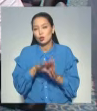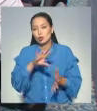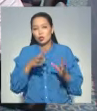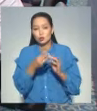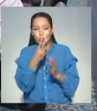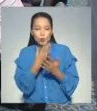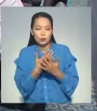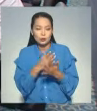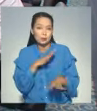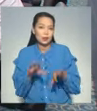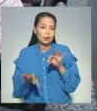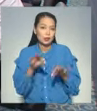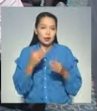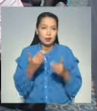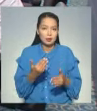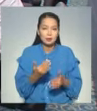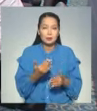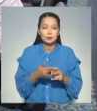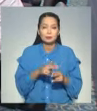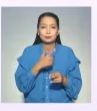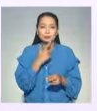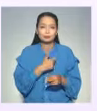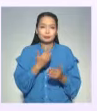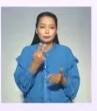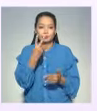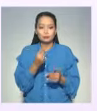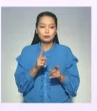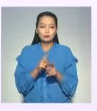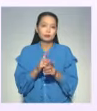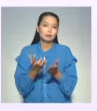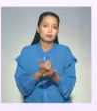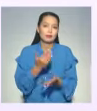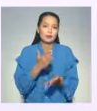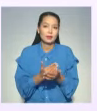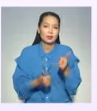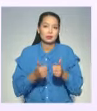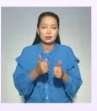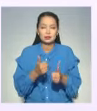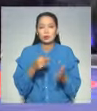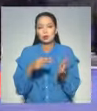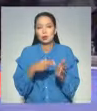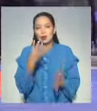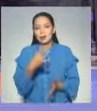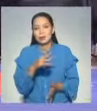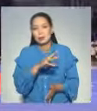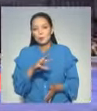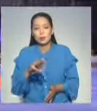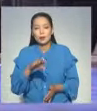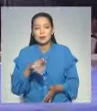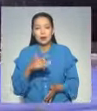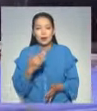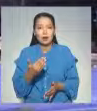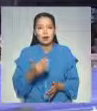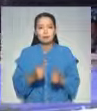нәтиже көрсетті. Сондай-ақ әскер барысының 2 жүлдегері бар. Жарыстың жүлде қоры 40 миллион теңге. Жауырына жерге